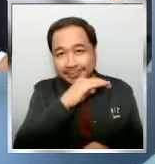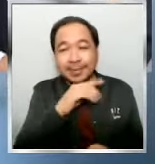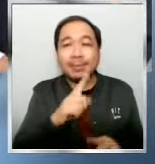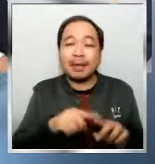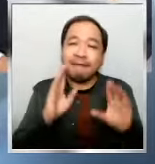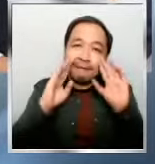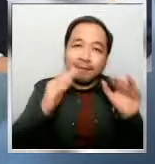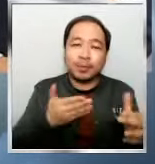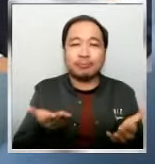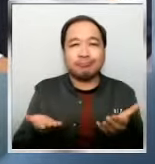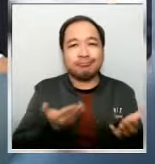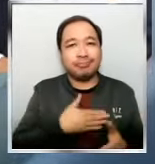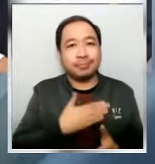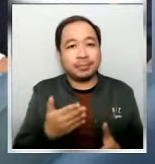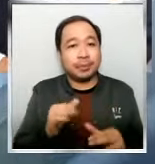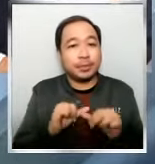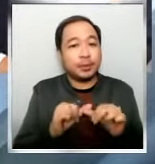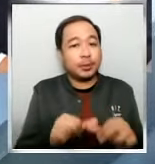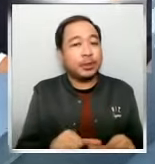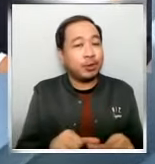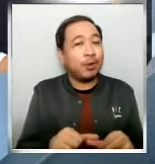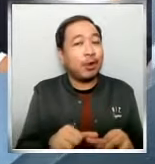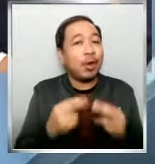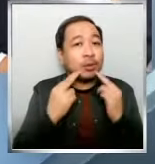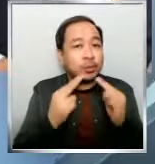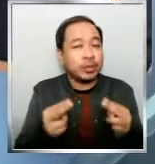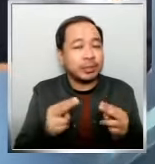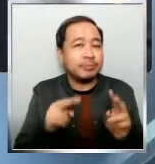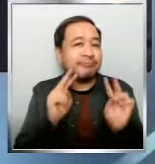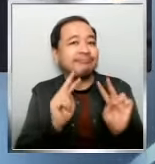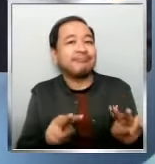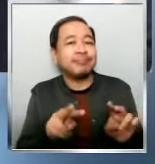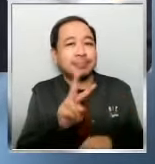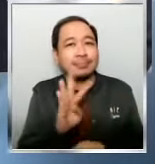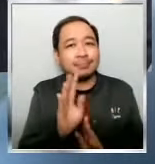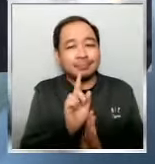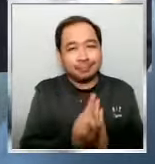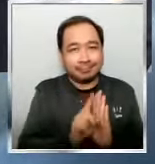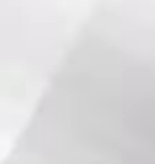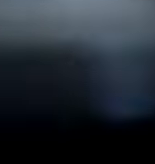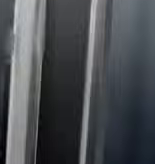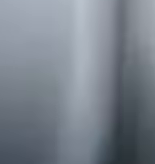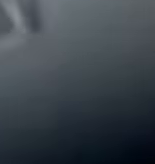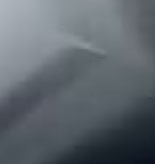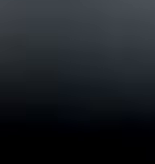totoo lamang. At dahil hindi natutulog ang balita, nakatutok kami 24 oras.